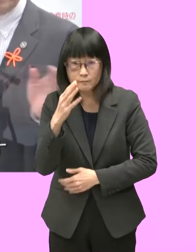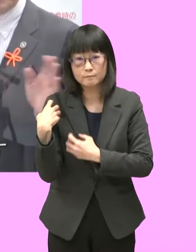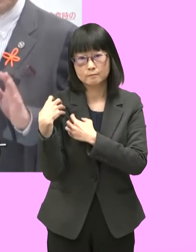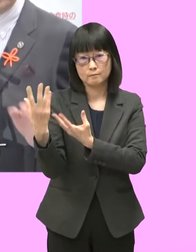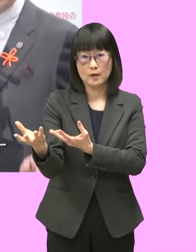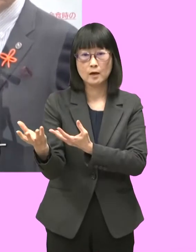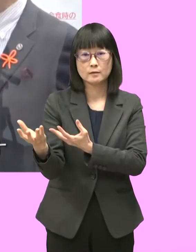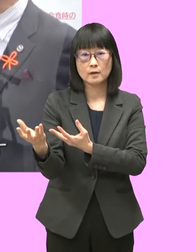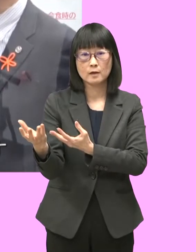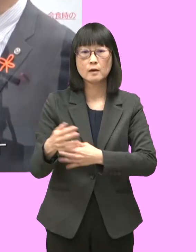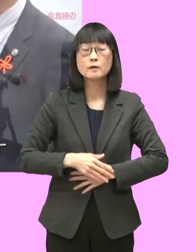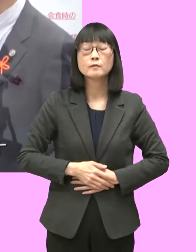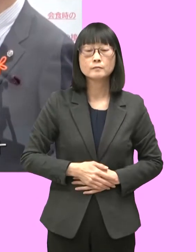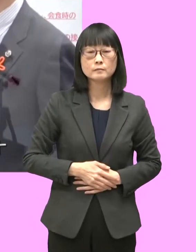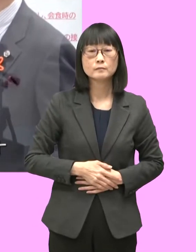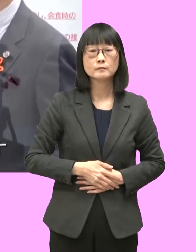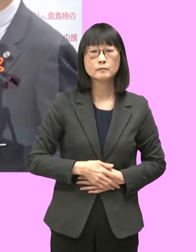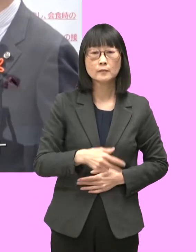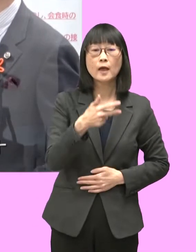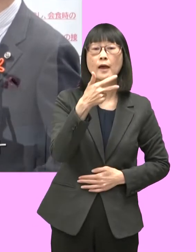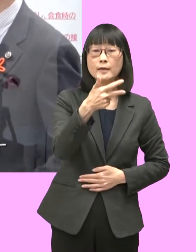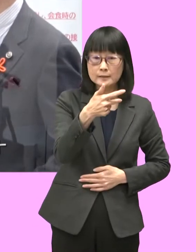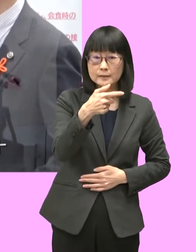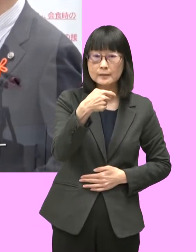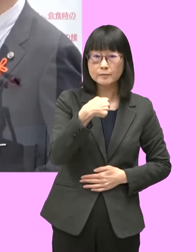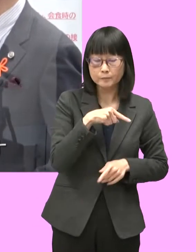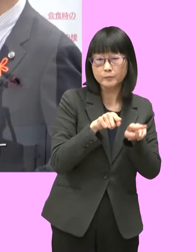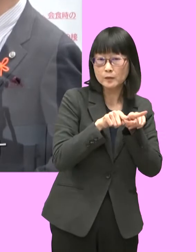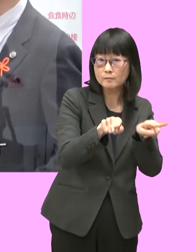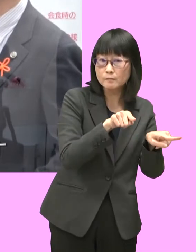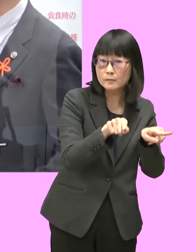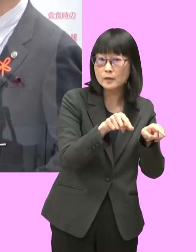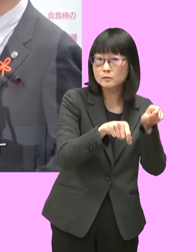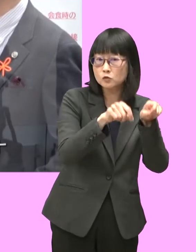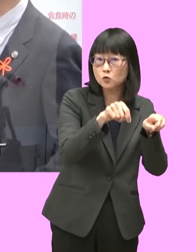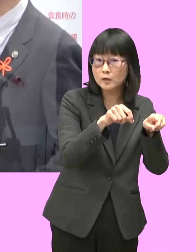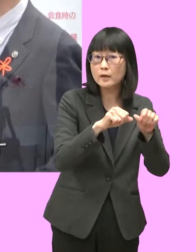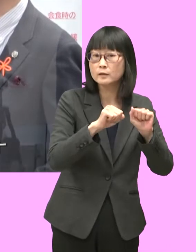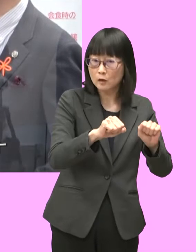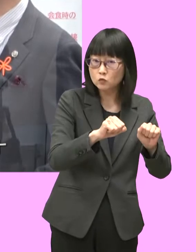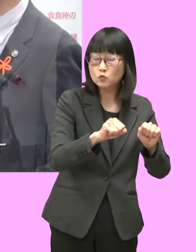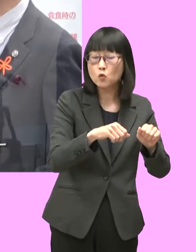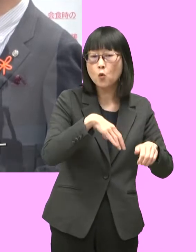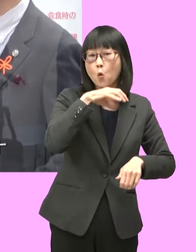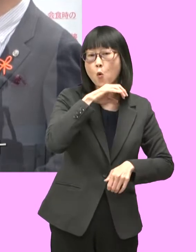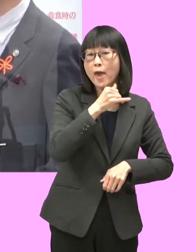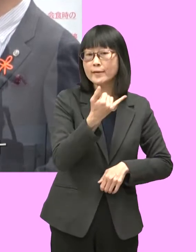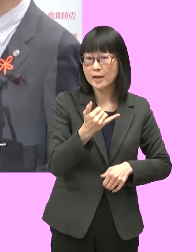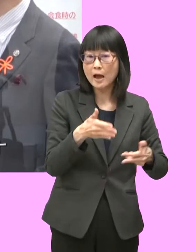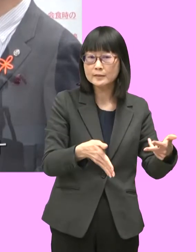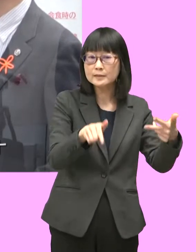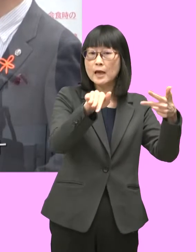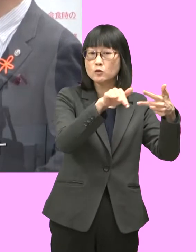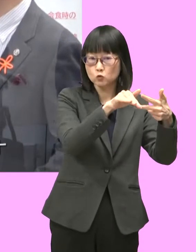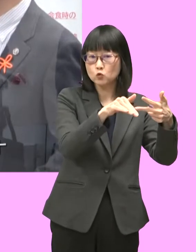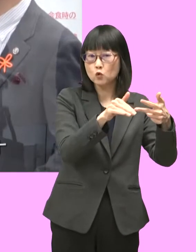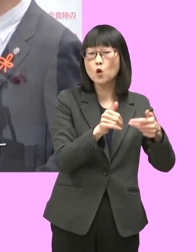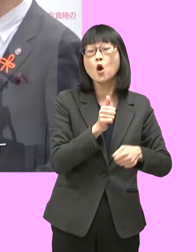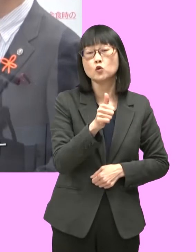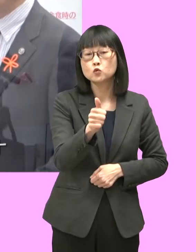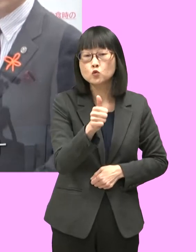ぱら調整をして進めるのは、この高齢者施設あるいは通所サービス事業所の入所者